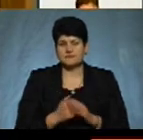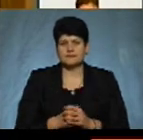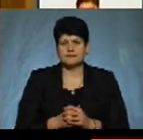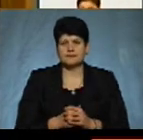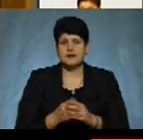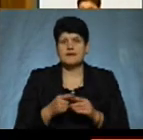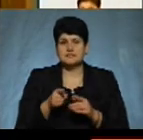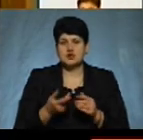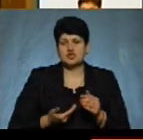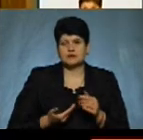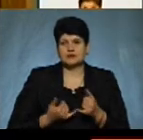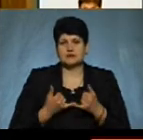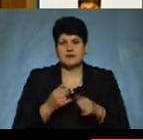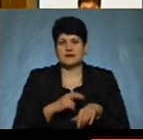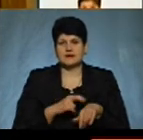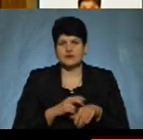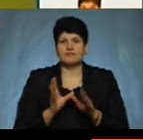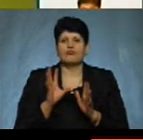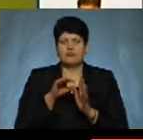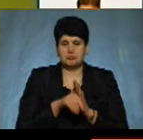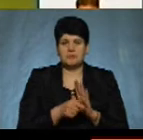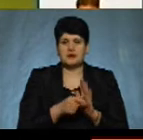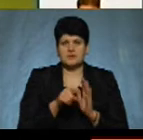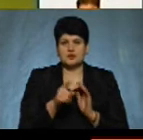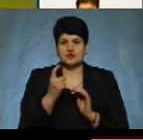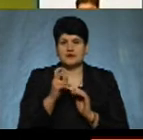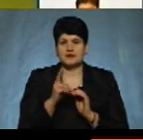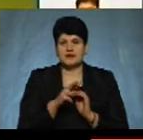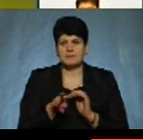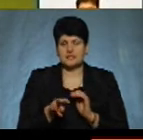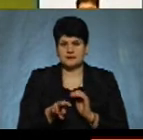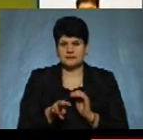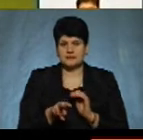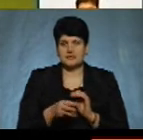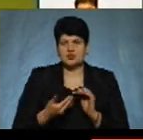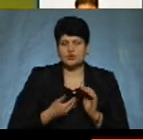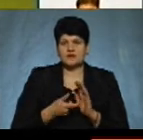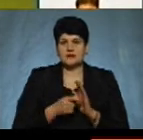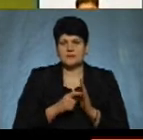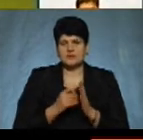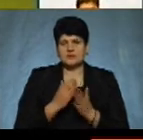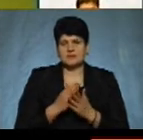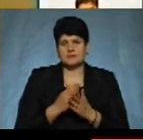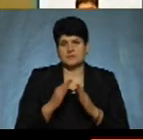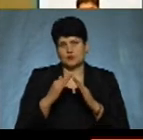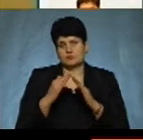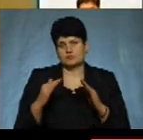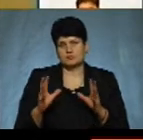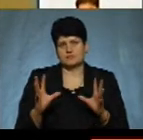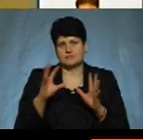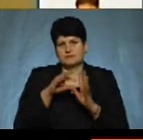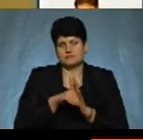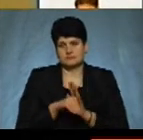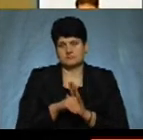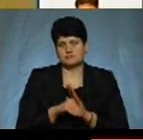це житло для лікарів в приміщенні амбулаторії площею 100 квадратних метрів. Житлові кімнати знаходяться під одним дахом з